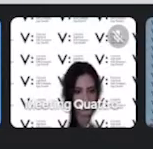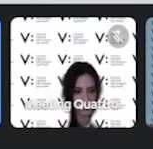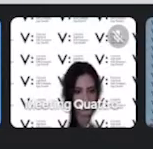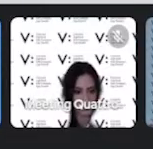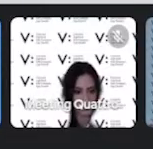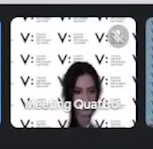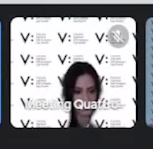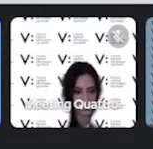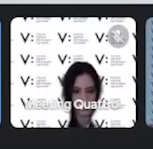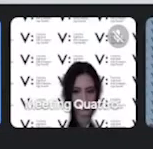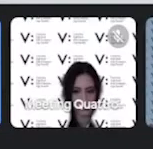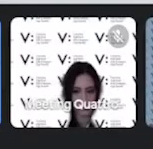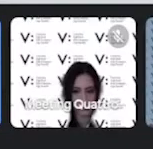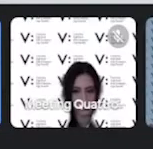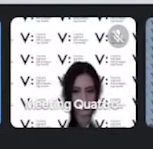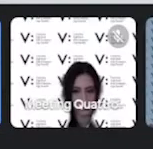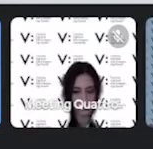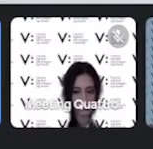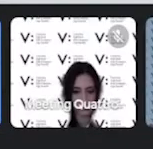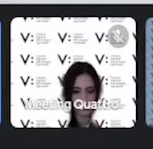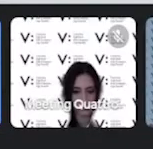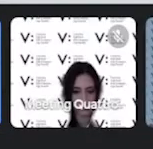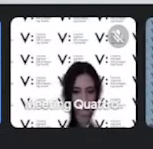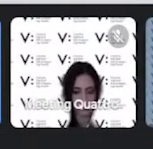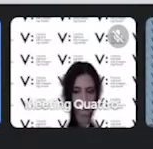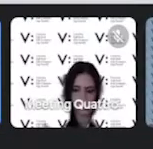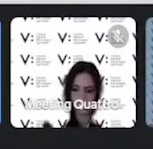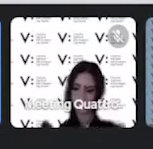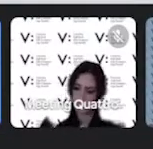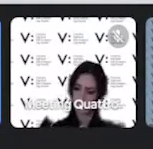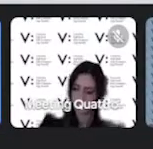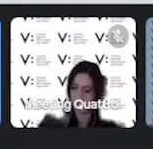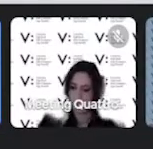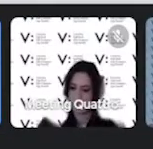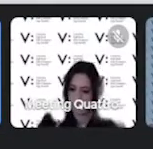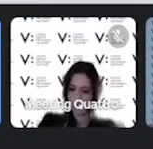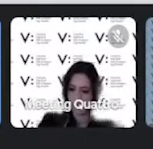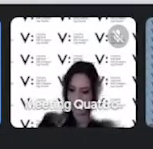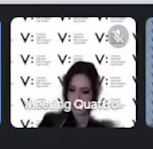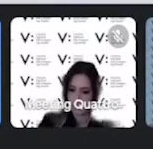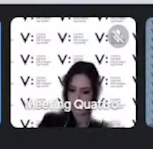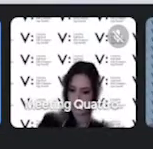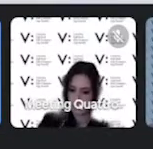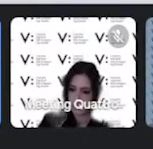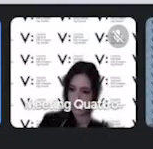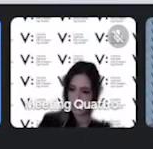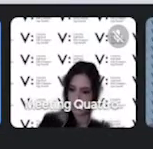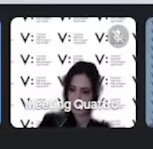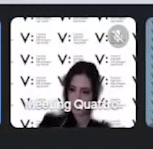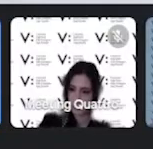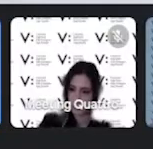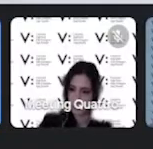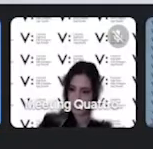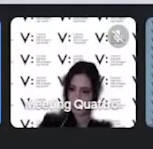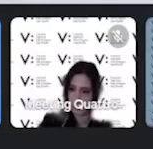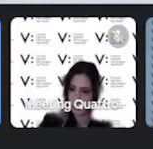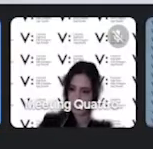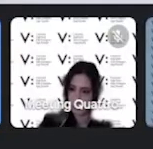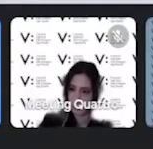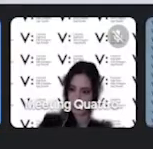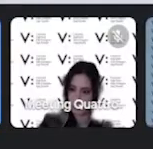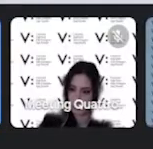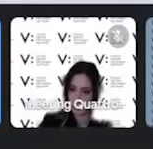attimino, diciamo, io sto seguendo l'ordine della